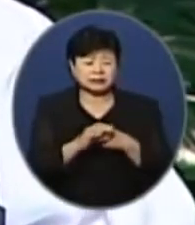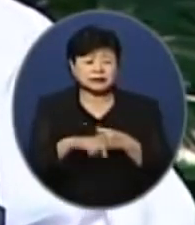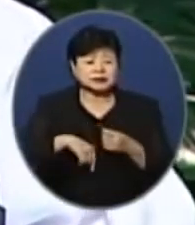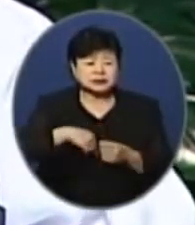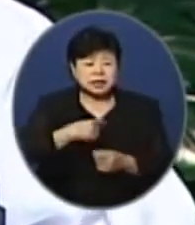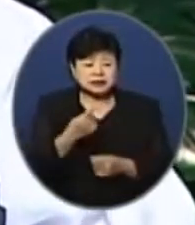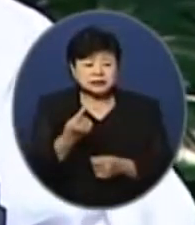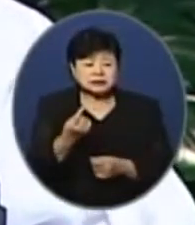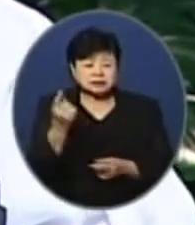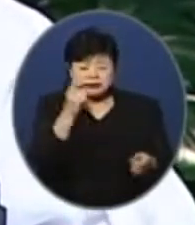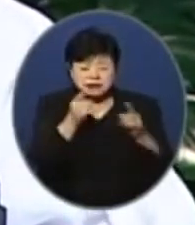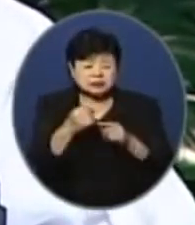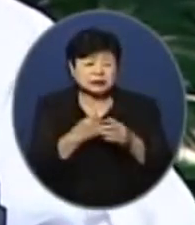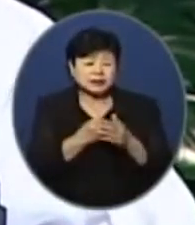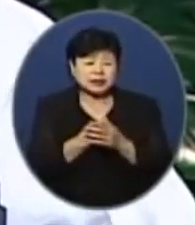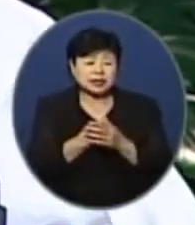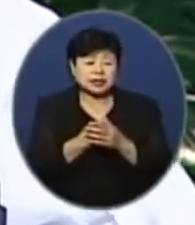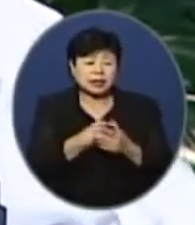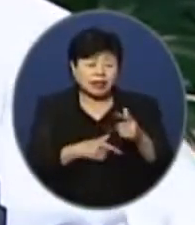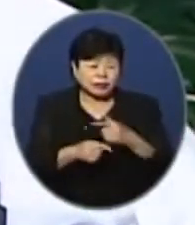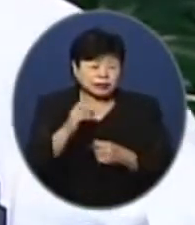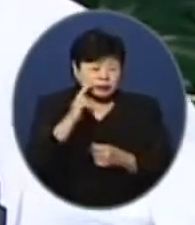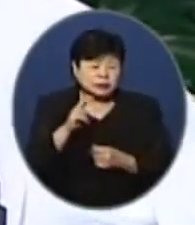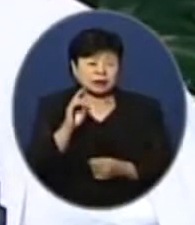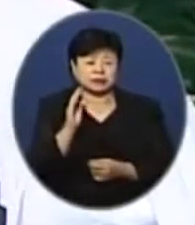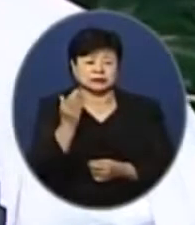자신이 스스로 그 상처로 인해 더 상처를 받게 되고